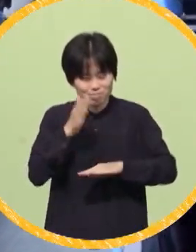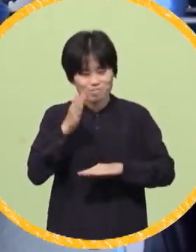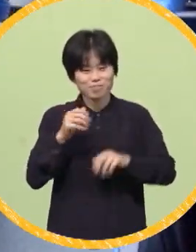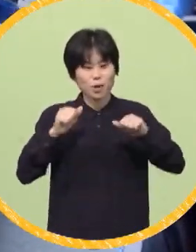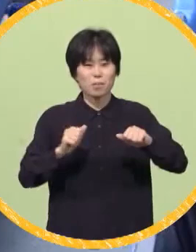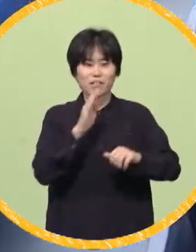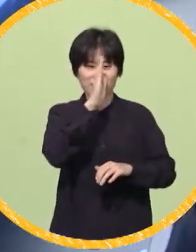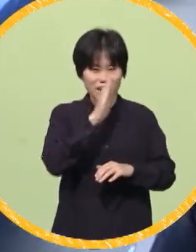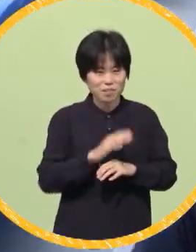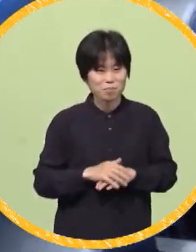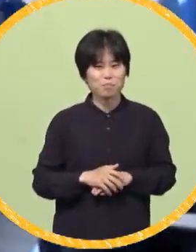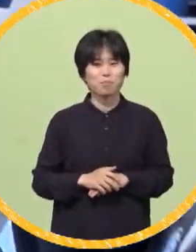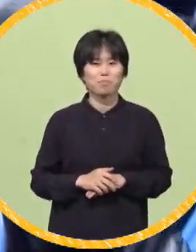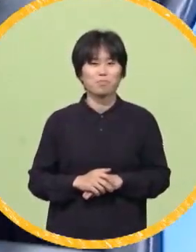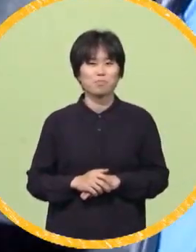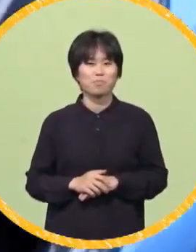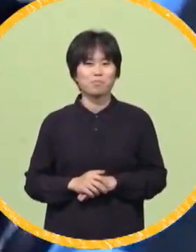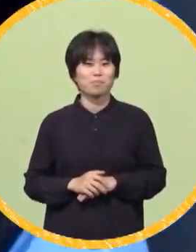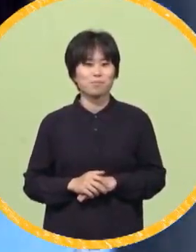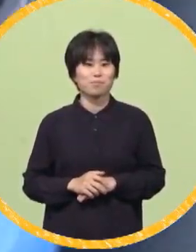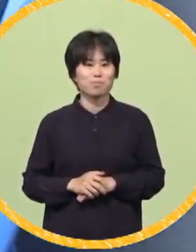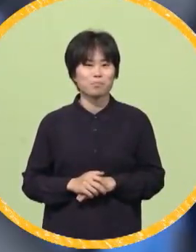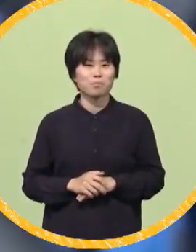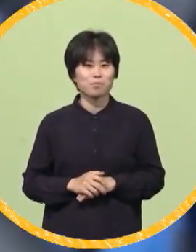頑張ってください、 はい。